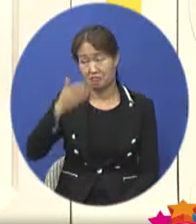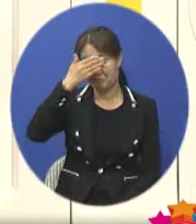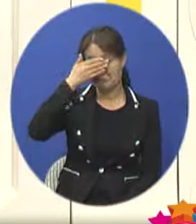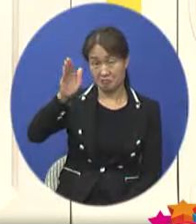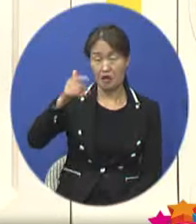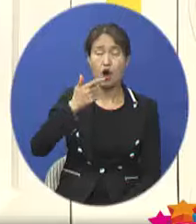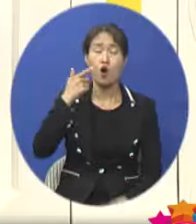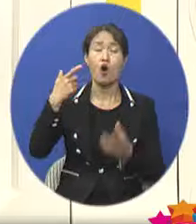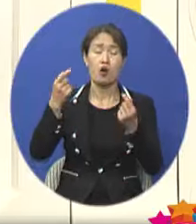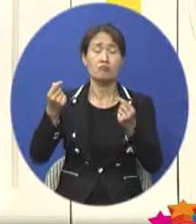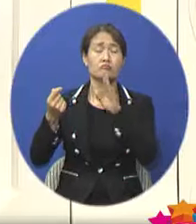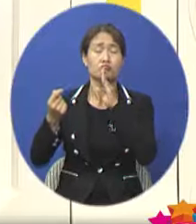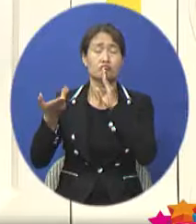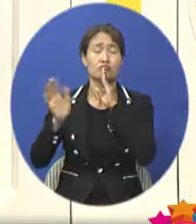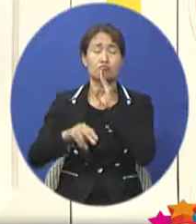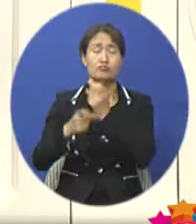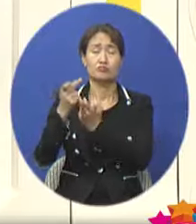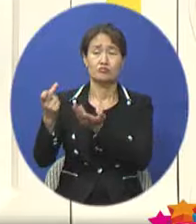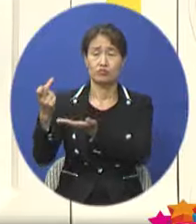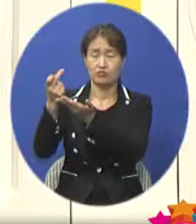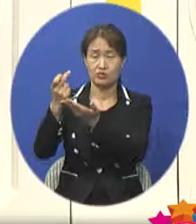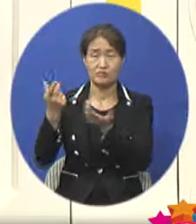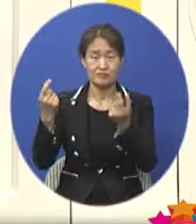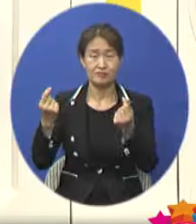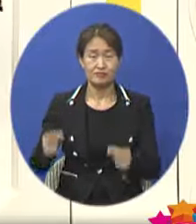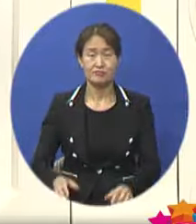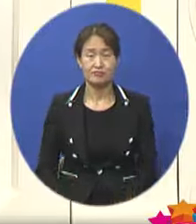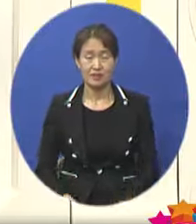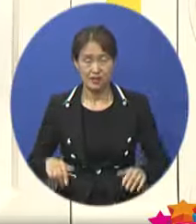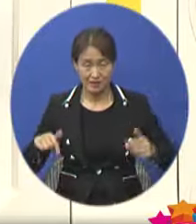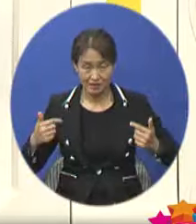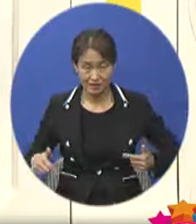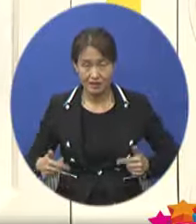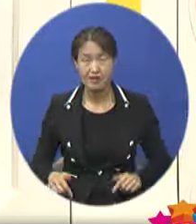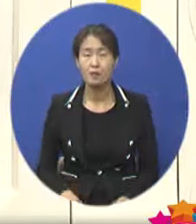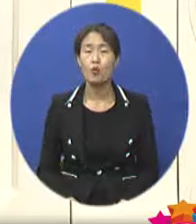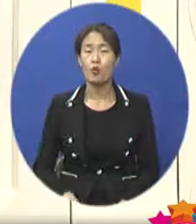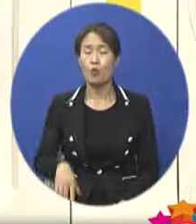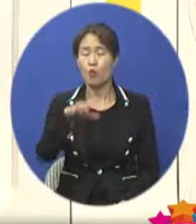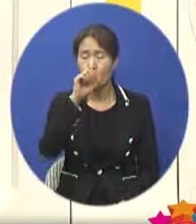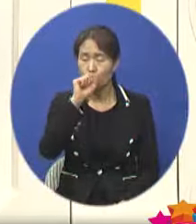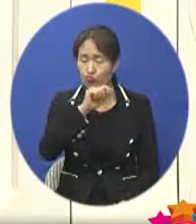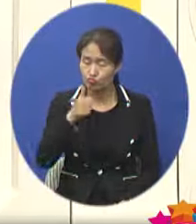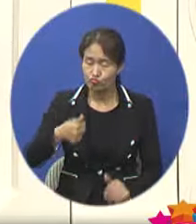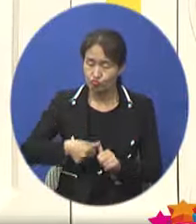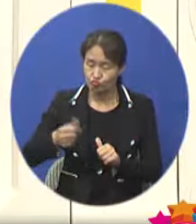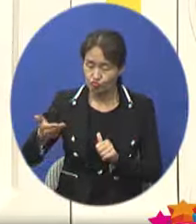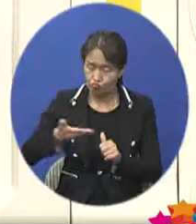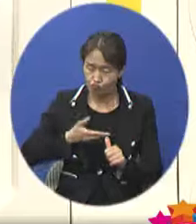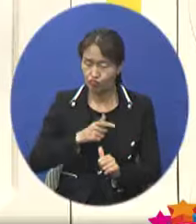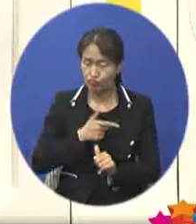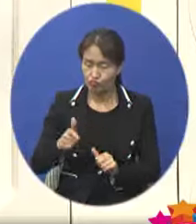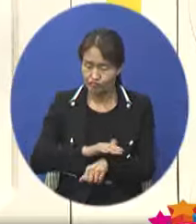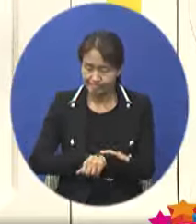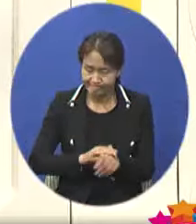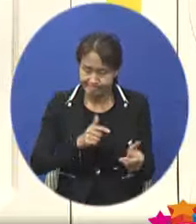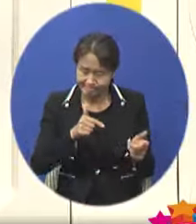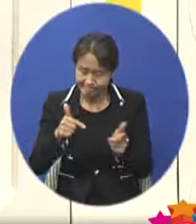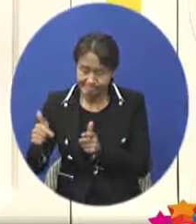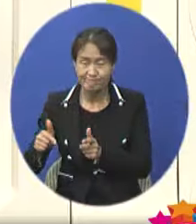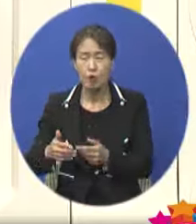남이지만 가족같이 예. 지내시는 분이라. 예, 형님이 돼요. 형님이 예. 모신데 네. 항상 뭐 많은 조언도 듣고 네, 예, 이러신 것 같아요. 네. 여러